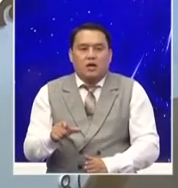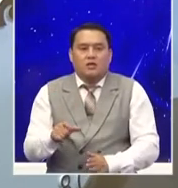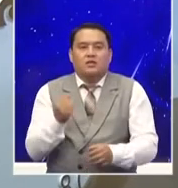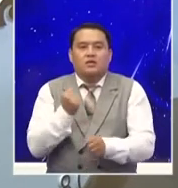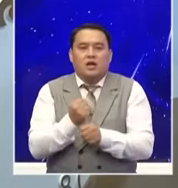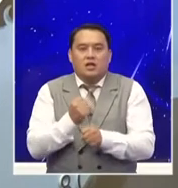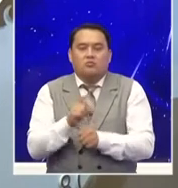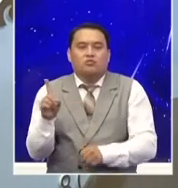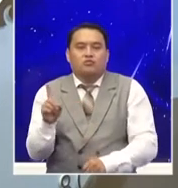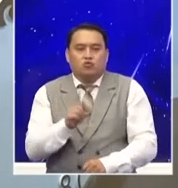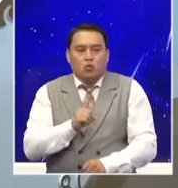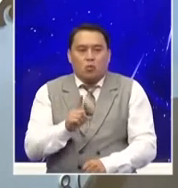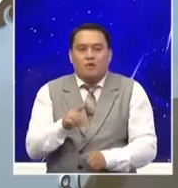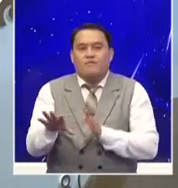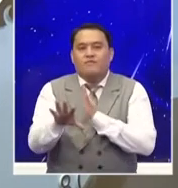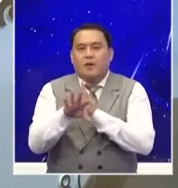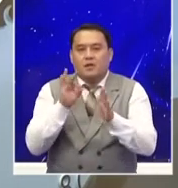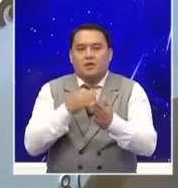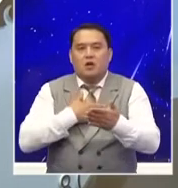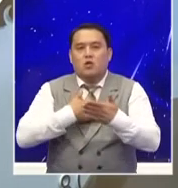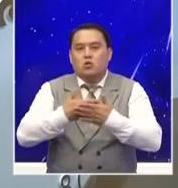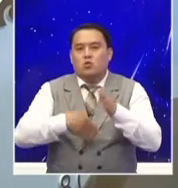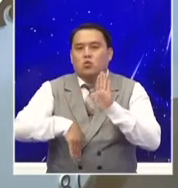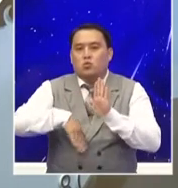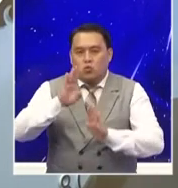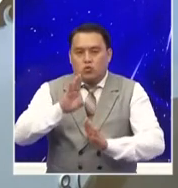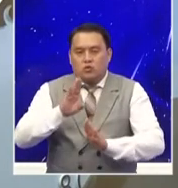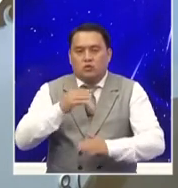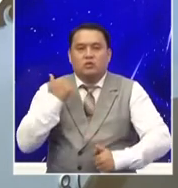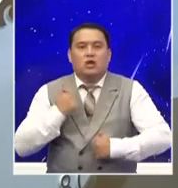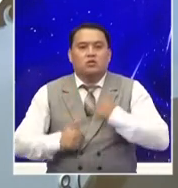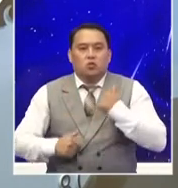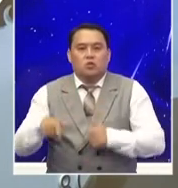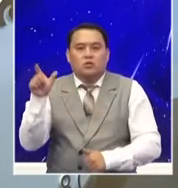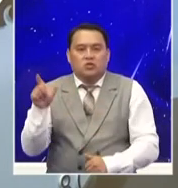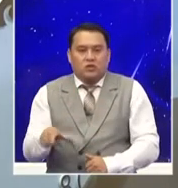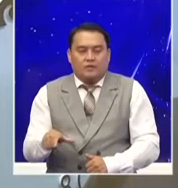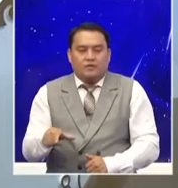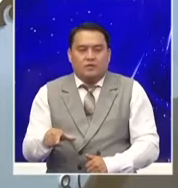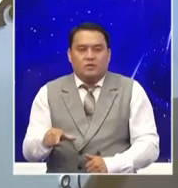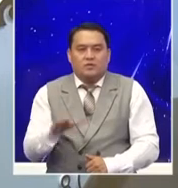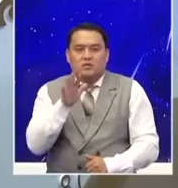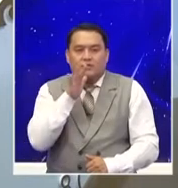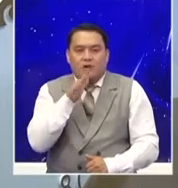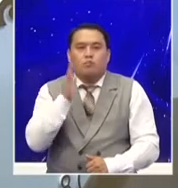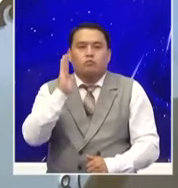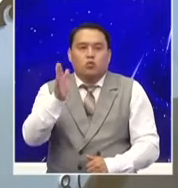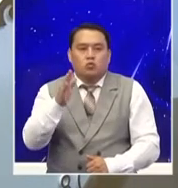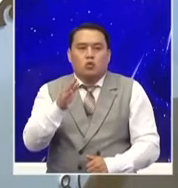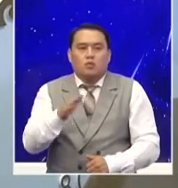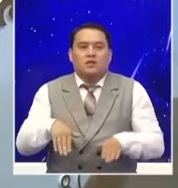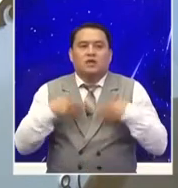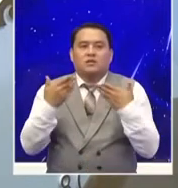того, чтобы определить самых лучших, самых достойных, да, в будущем будут